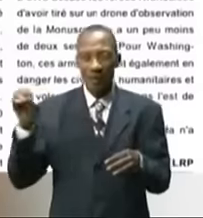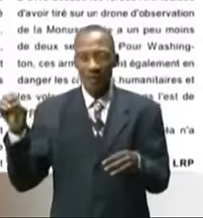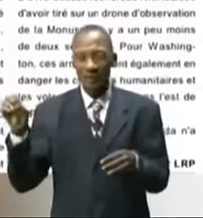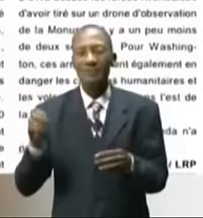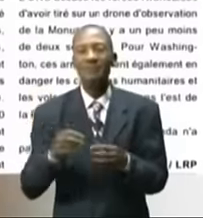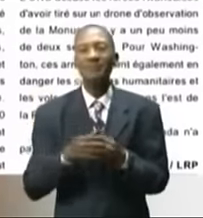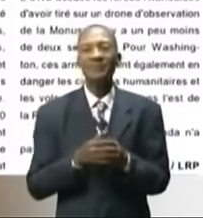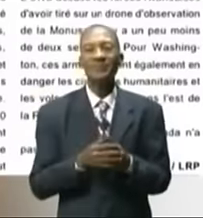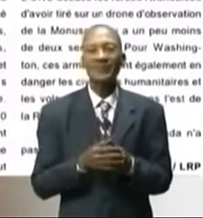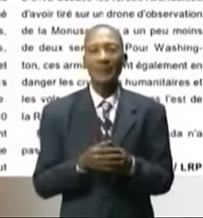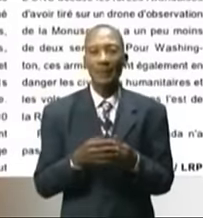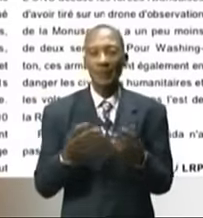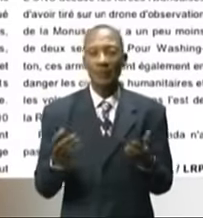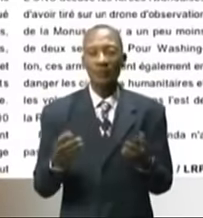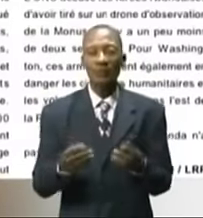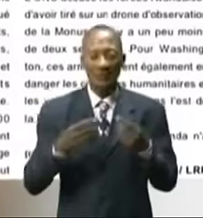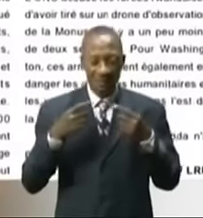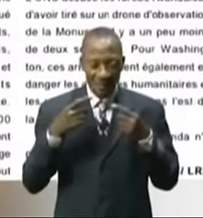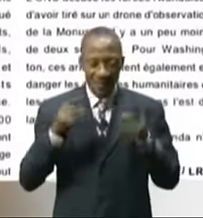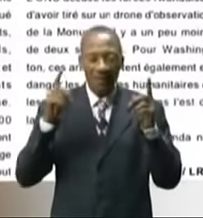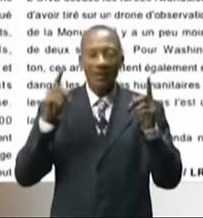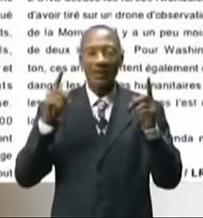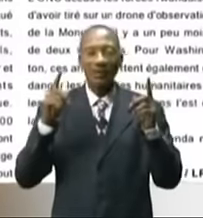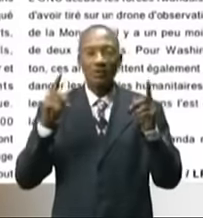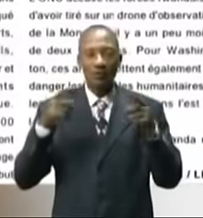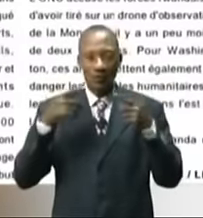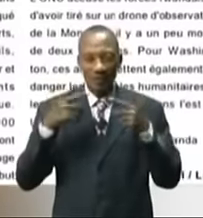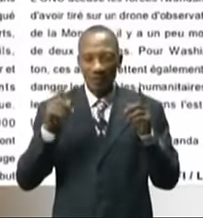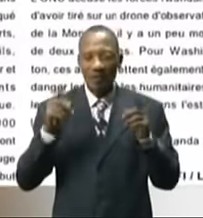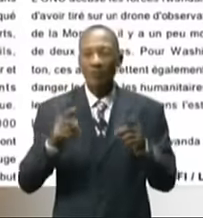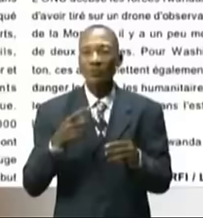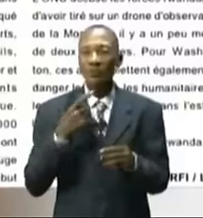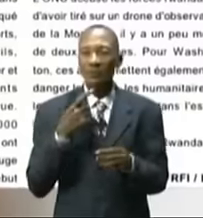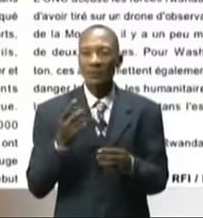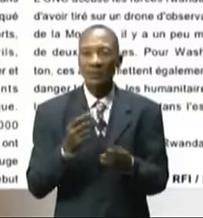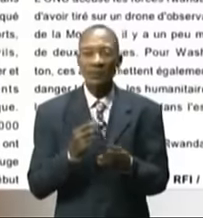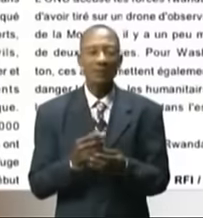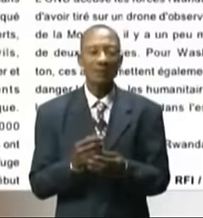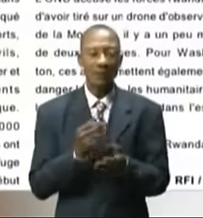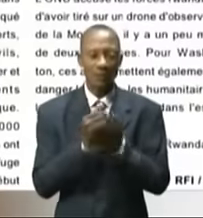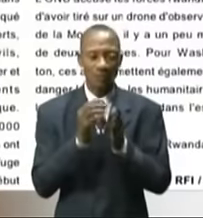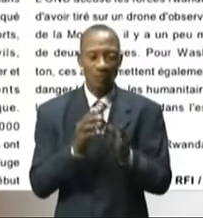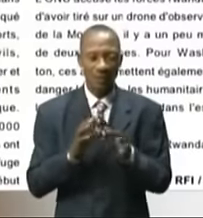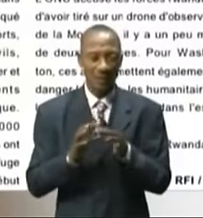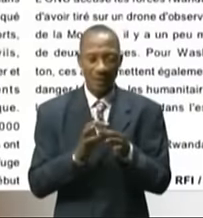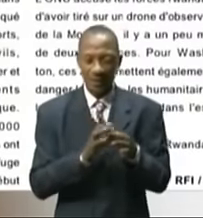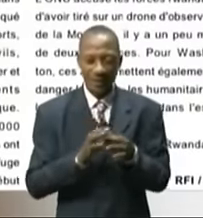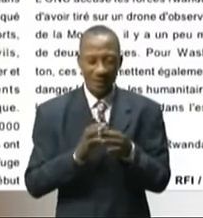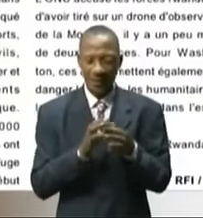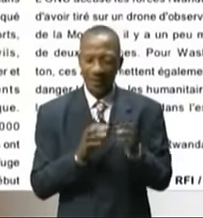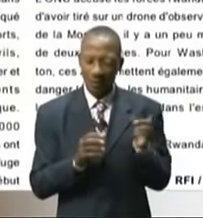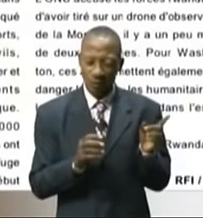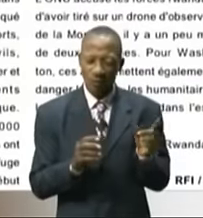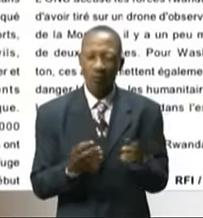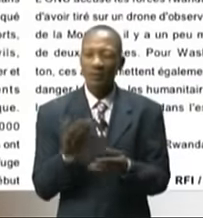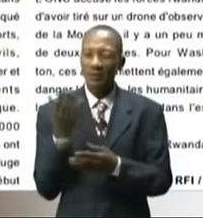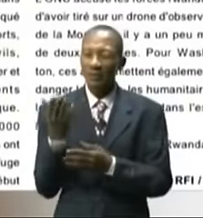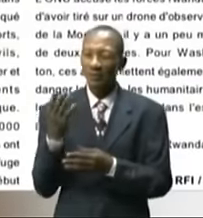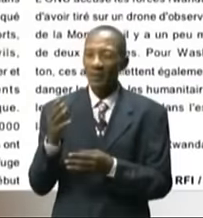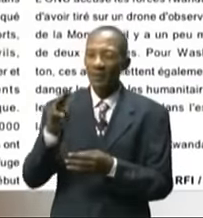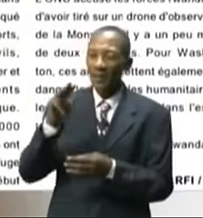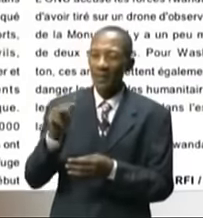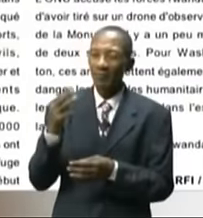nouvelle déclaration très ferme, la diplomatie américaine est sans équivoque et appelle le 1-23 à